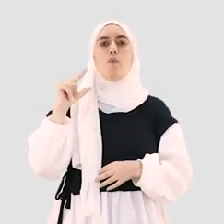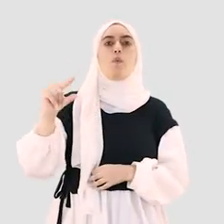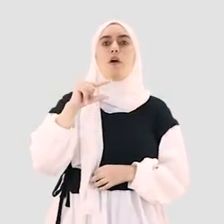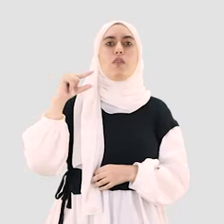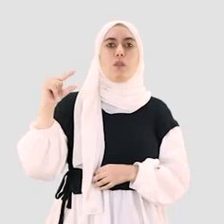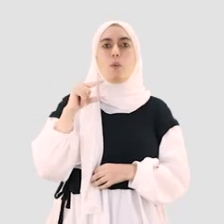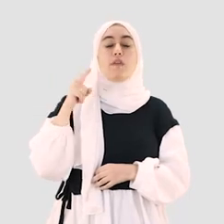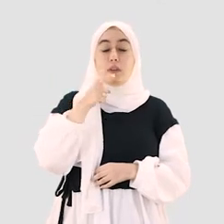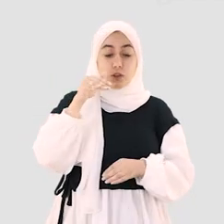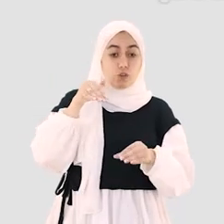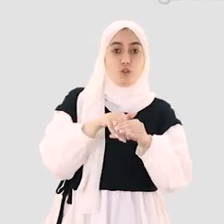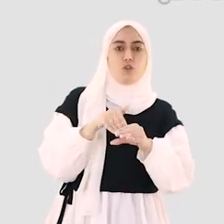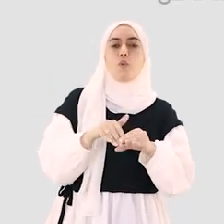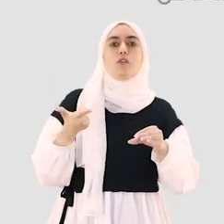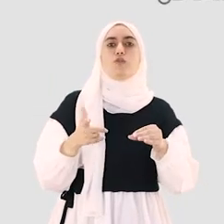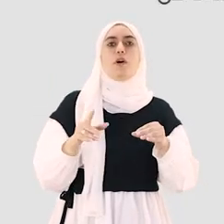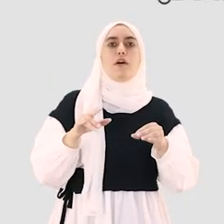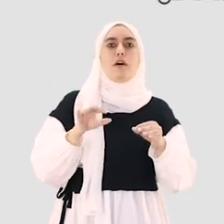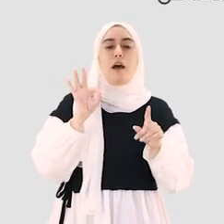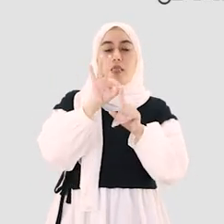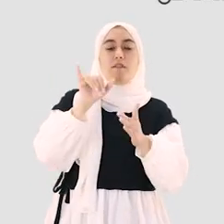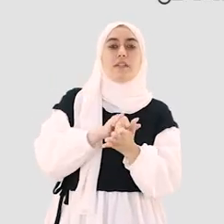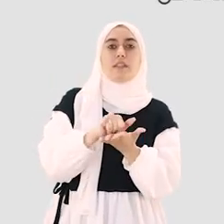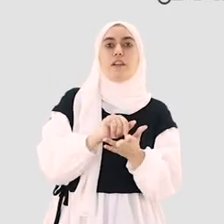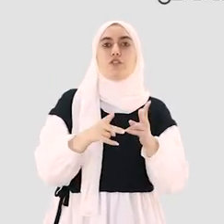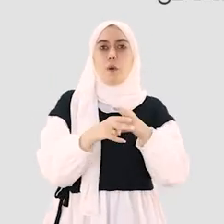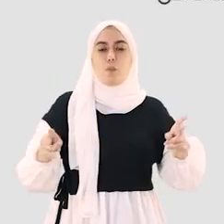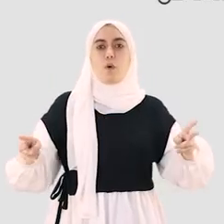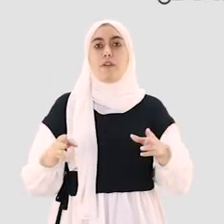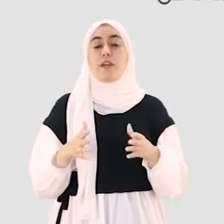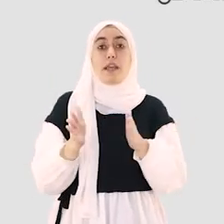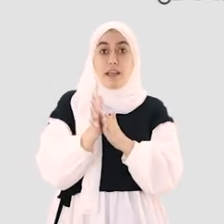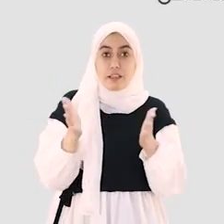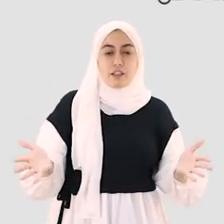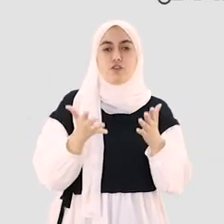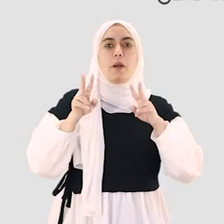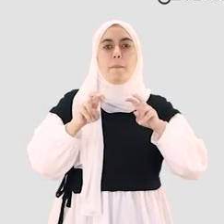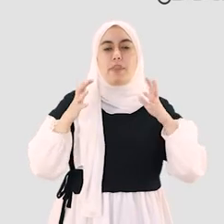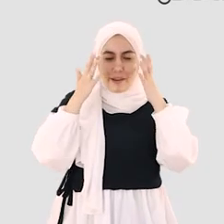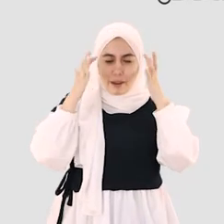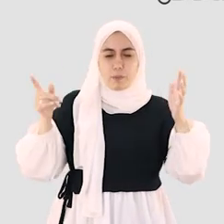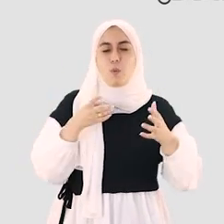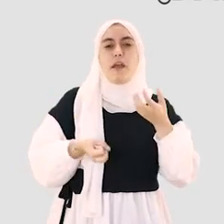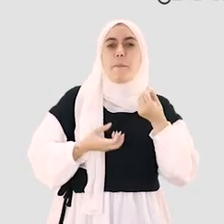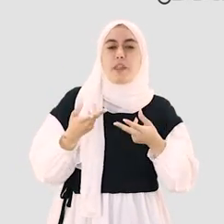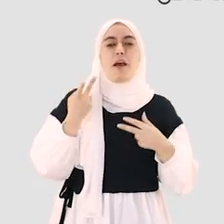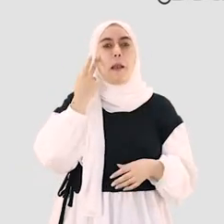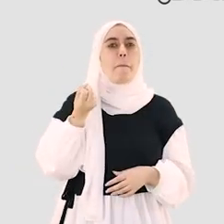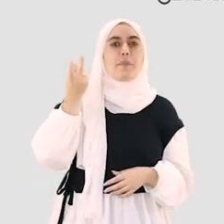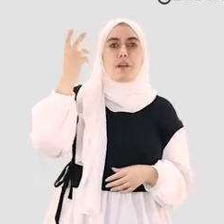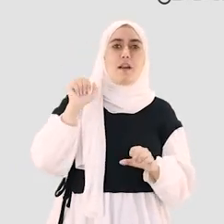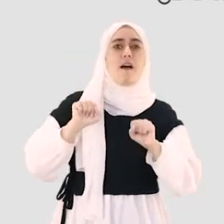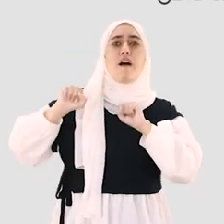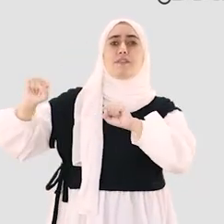المجتمعي والدولي ويتضمن الاهداف الاستراتيجيه الفرعيه التاليه تشجيع البحث العلمي